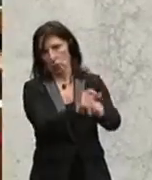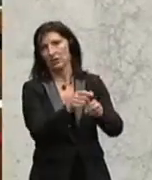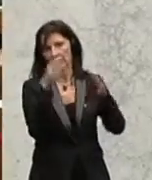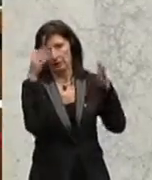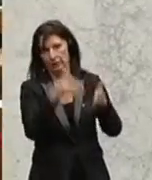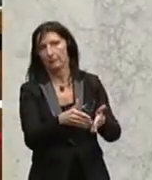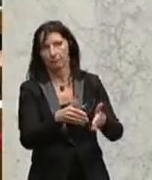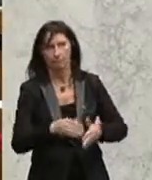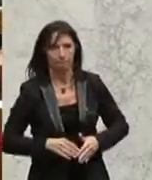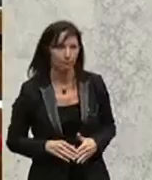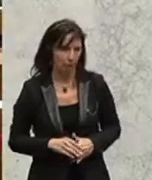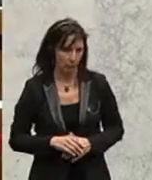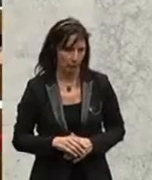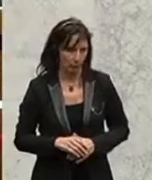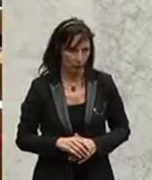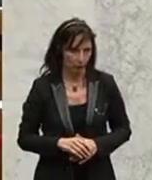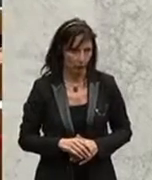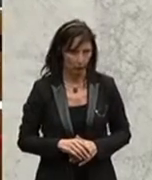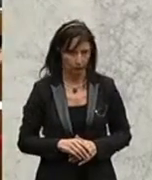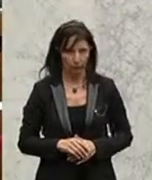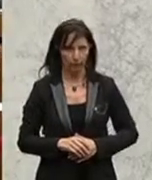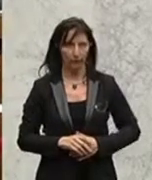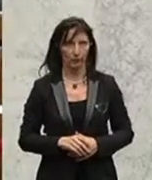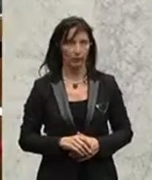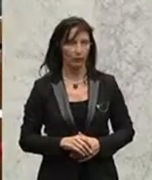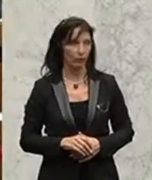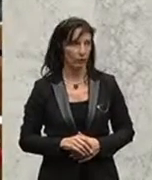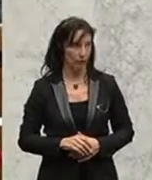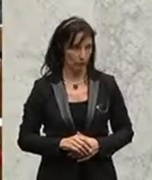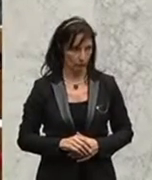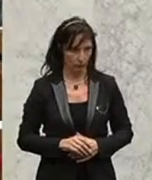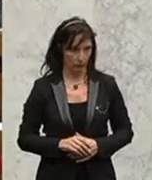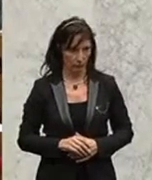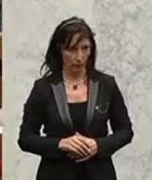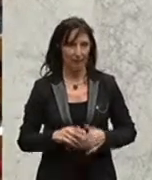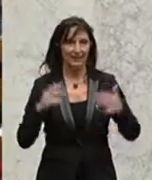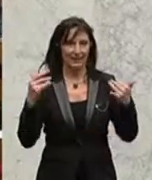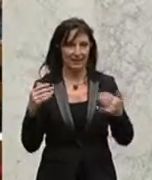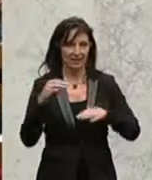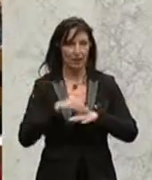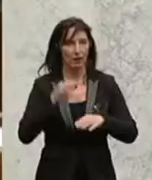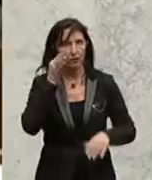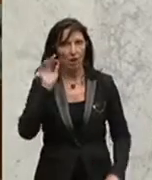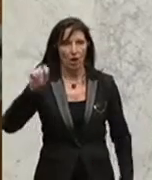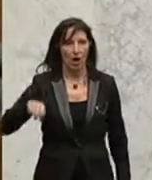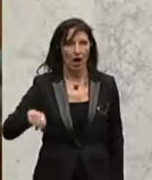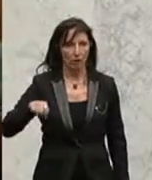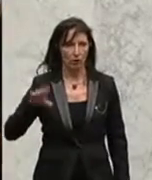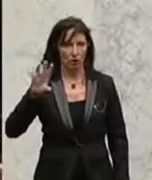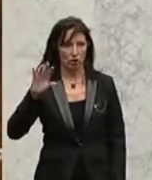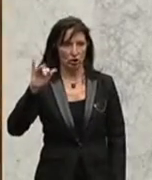der Chancengleichheit werde in der Bildungseinrichtung Kindergarten wahrgenommen, deshalb voller Ausbau. Stichwort das zweite verpflichtende